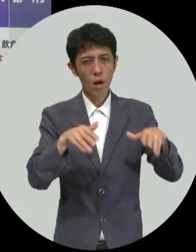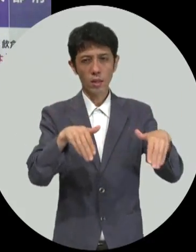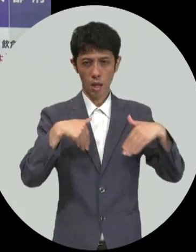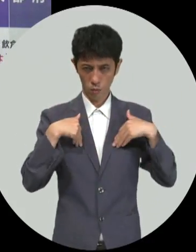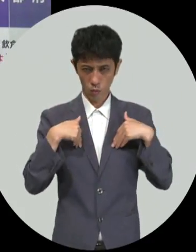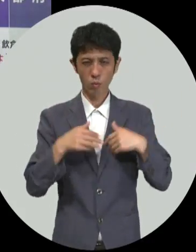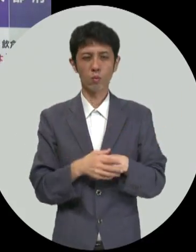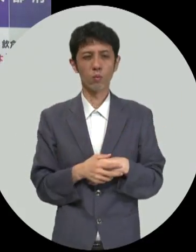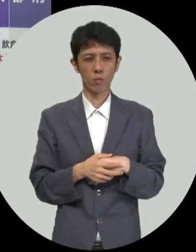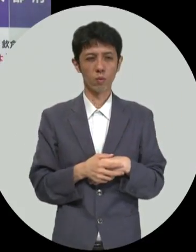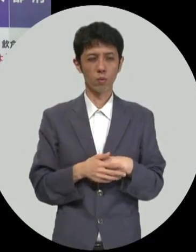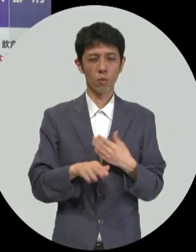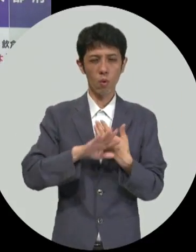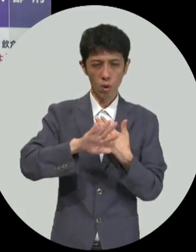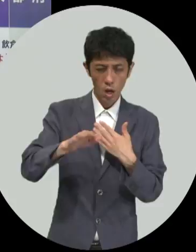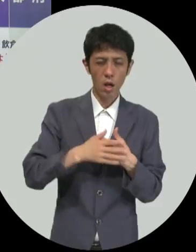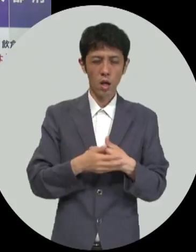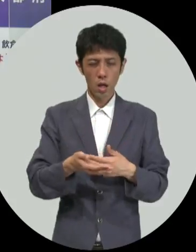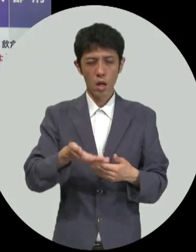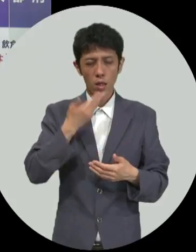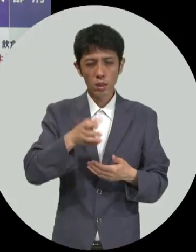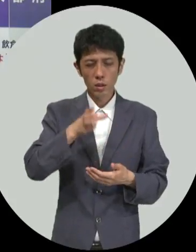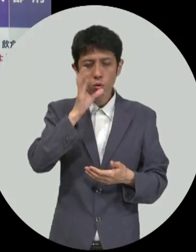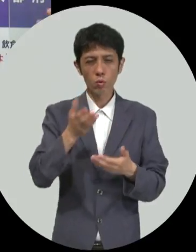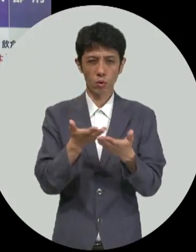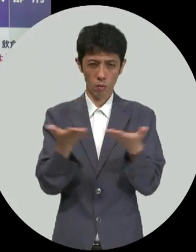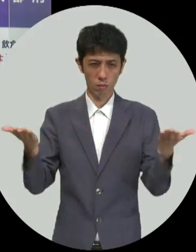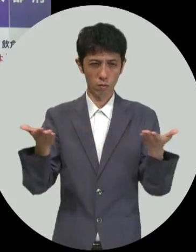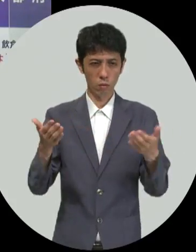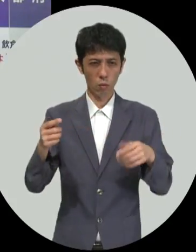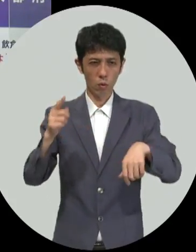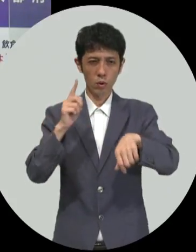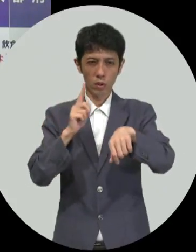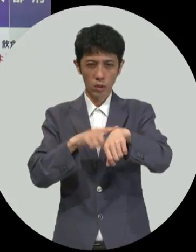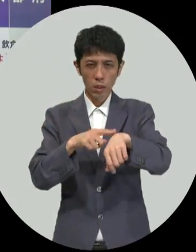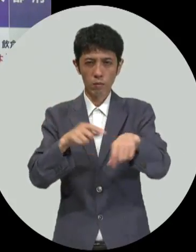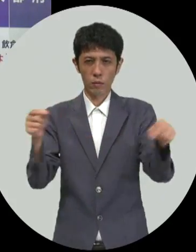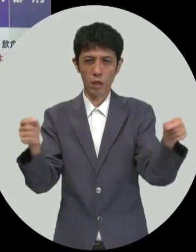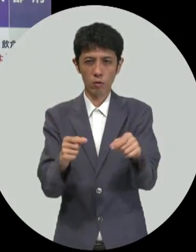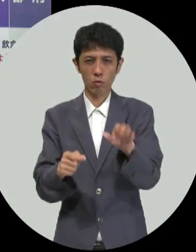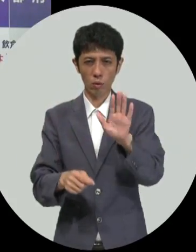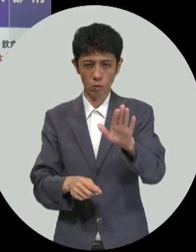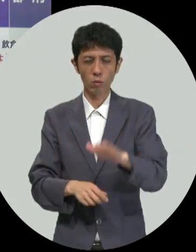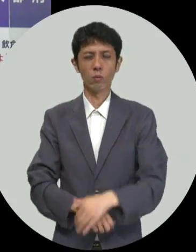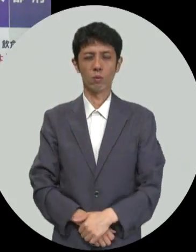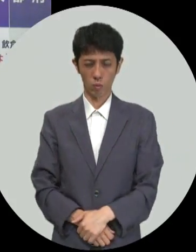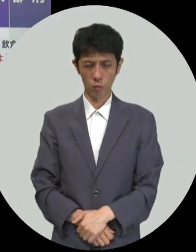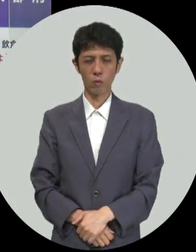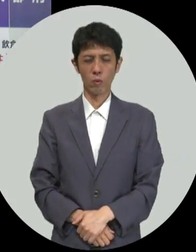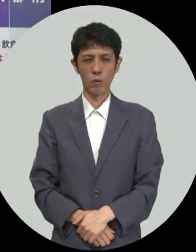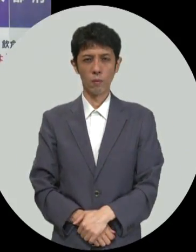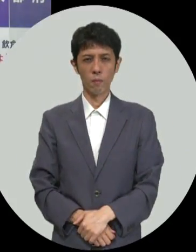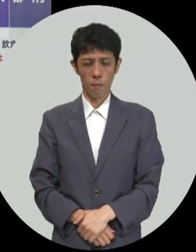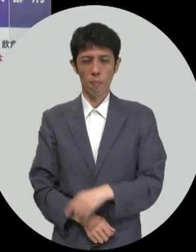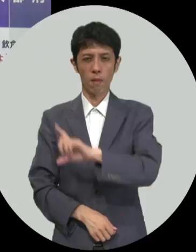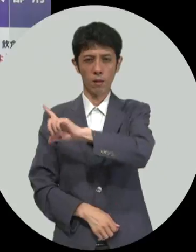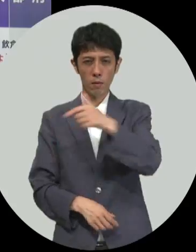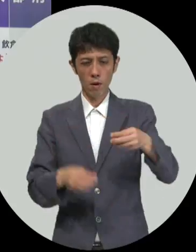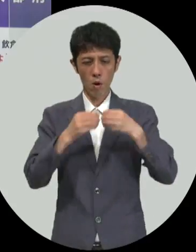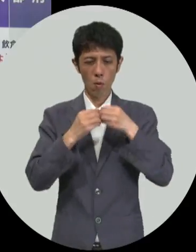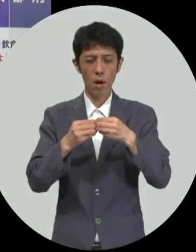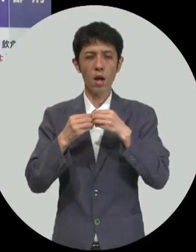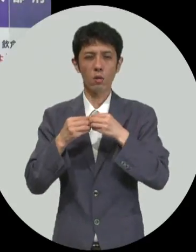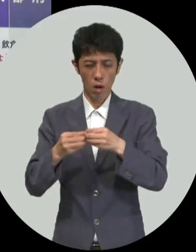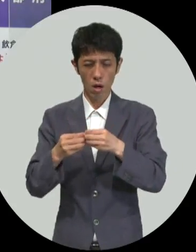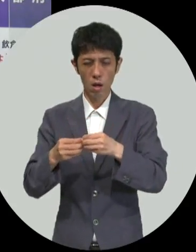以下飲食店等に対する営業時間短縮等からしますいずれにしましても、さまざま詳細につきましてはホ